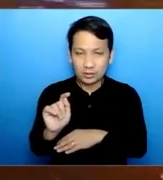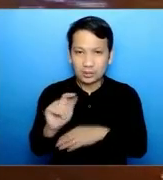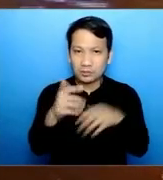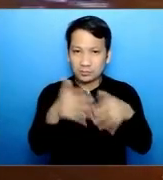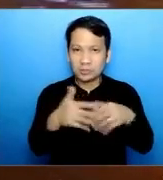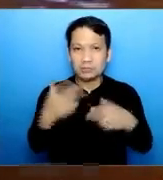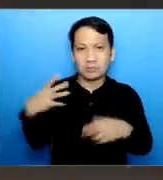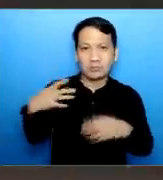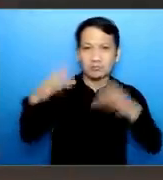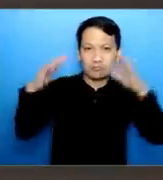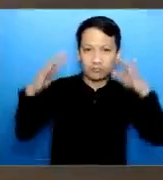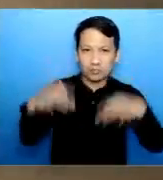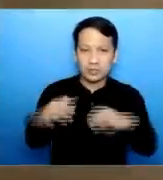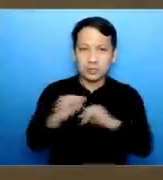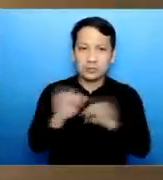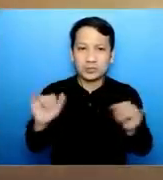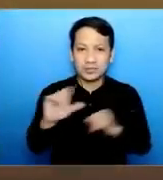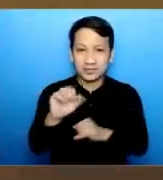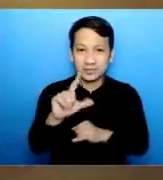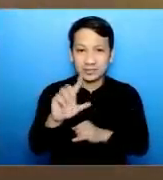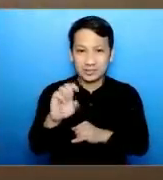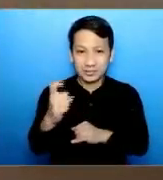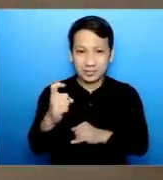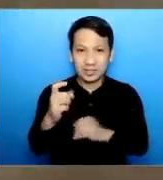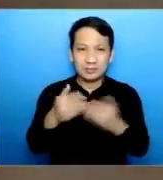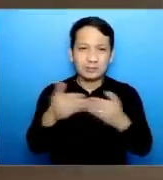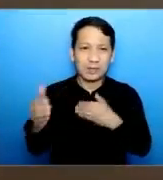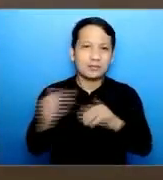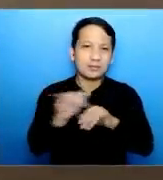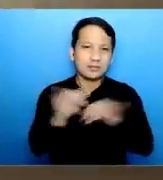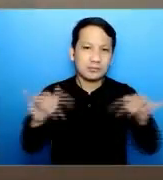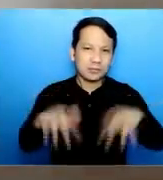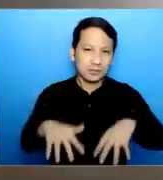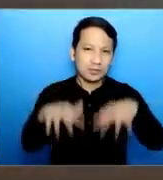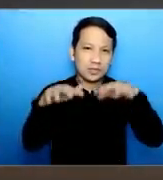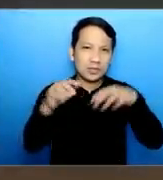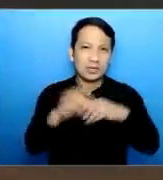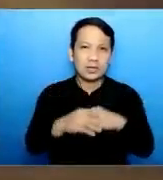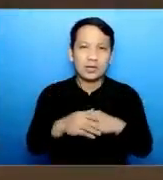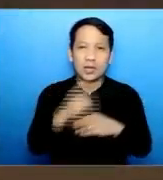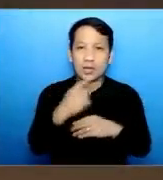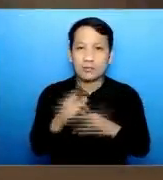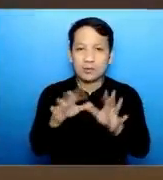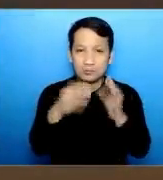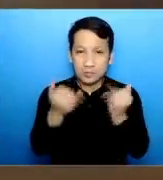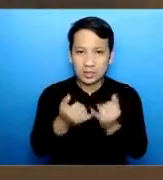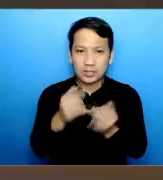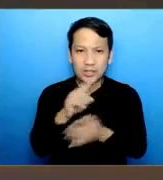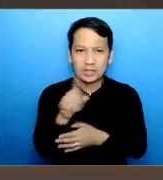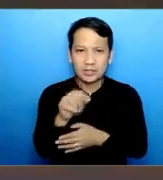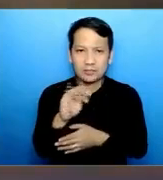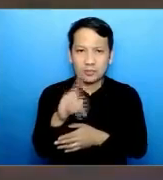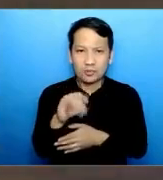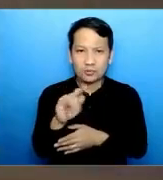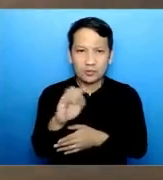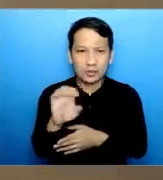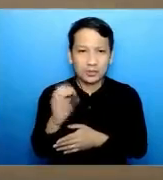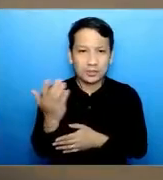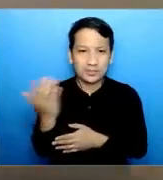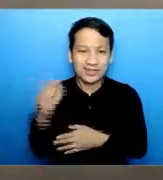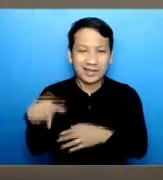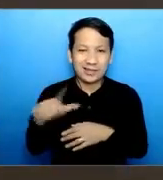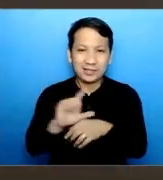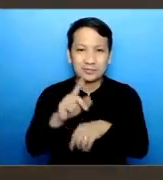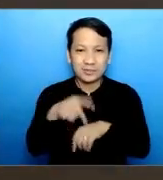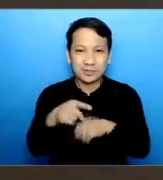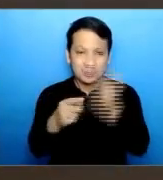S-Lex bago mag-tolgi papuntang C5 binahari. Lubog din sa baha ang Barangay Zapote sa Las Piñas. Sa Facebook post ng Las